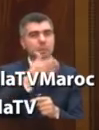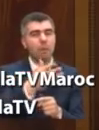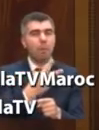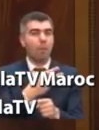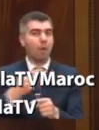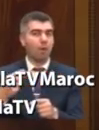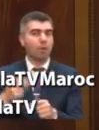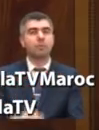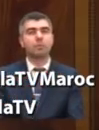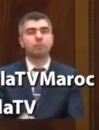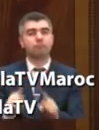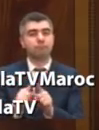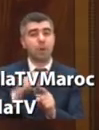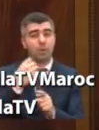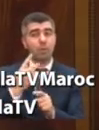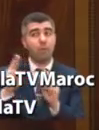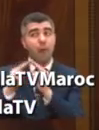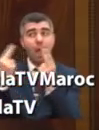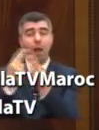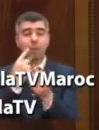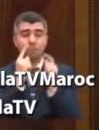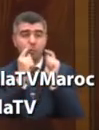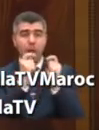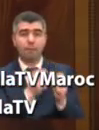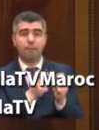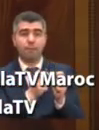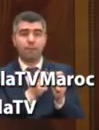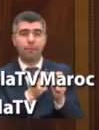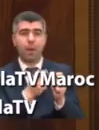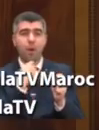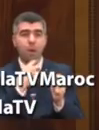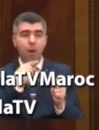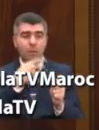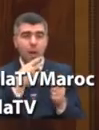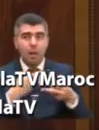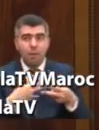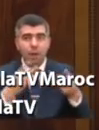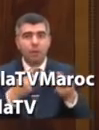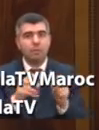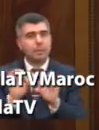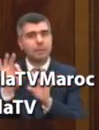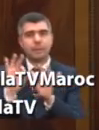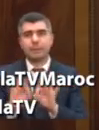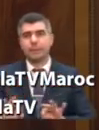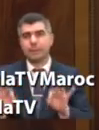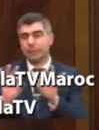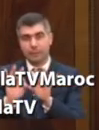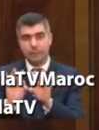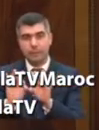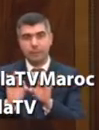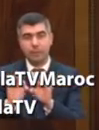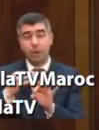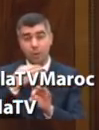العالم إدانة هذه الجرائم الإسرائيلية المتكررة في حق الشعب الفلسطيني ومقدساته،